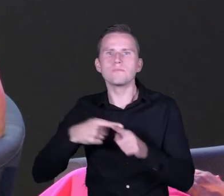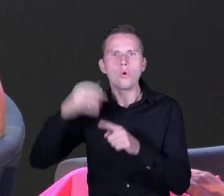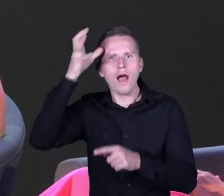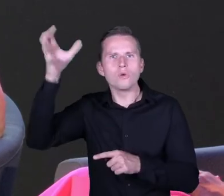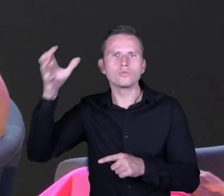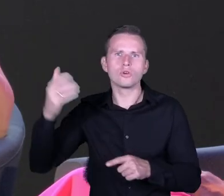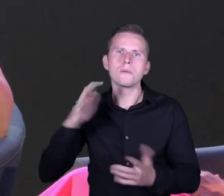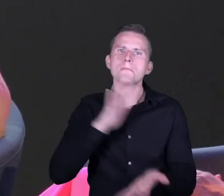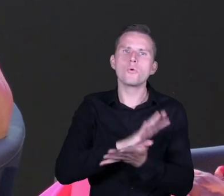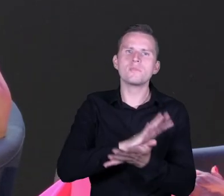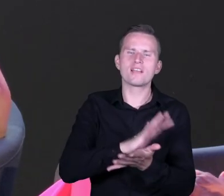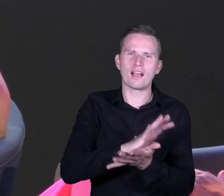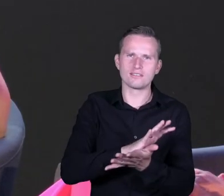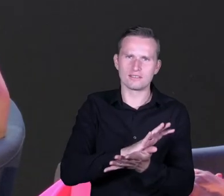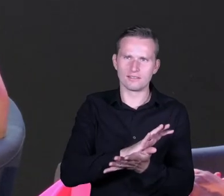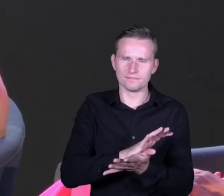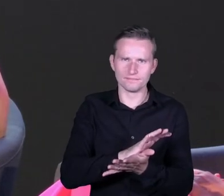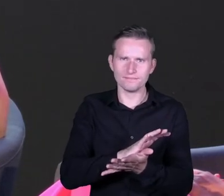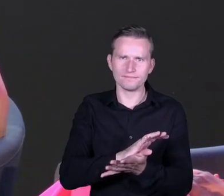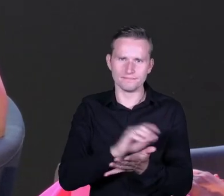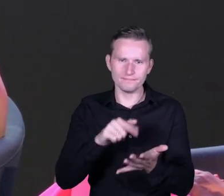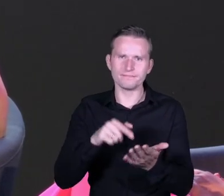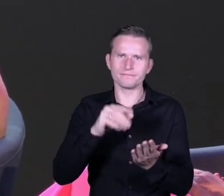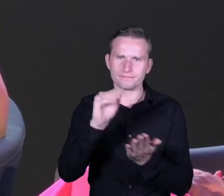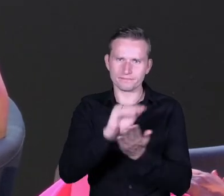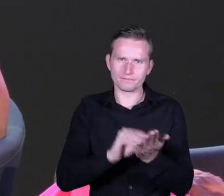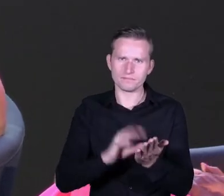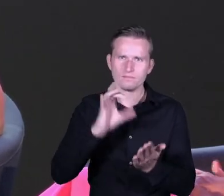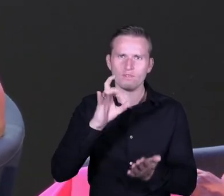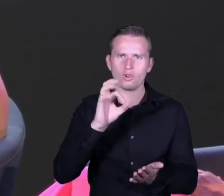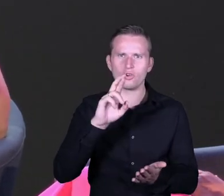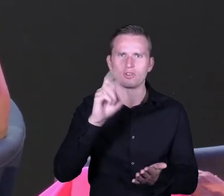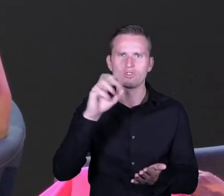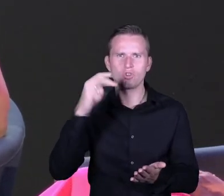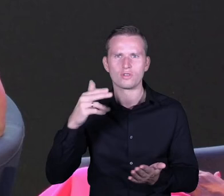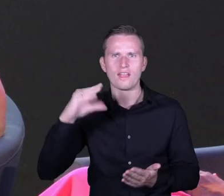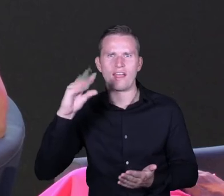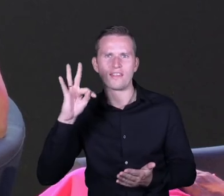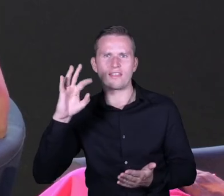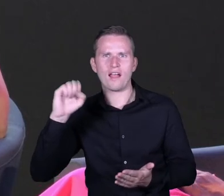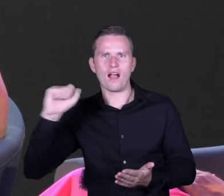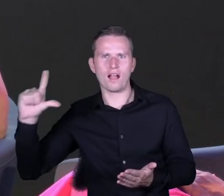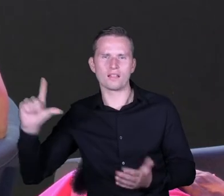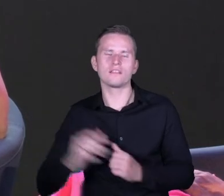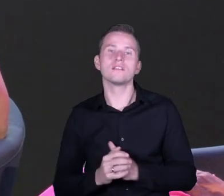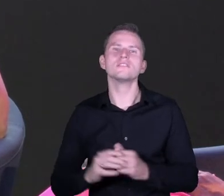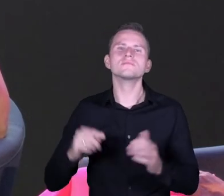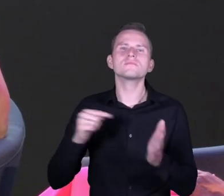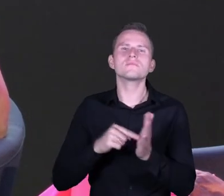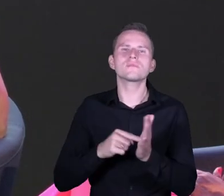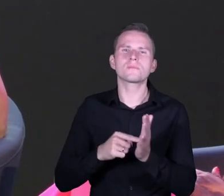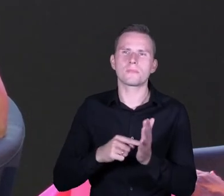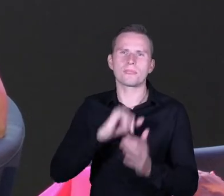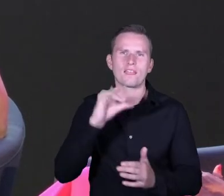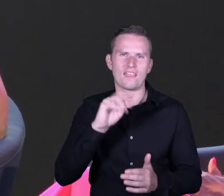bibliografii tego podręcznika, którym machał Jędrek, jest oznaczana jako Gordon et al. To et al. To jest właśnie Jerzy między innymi. I